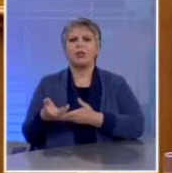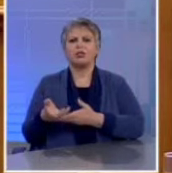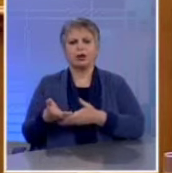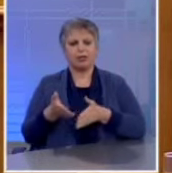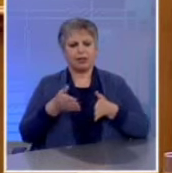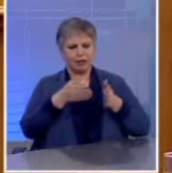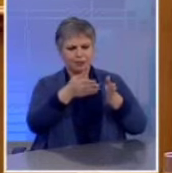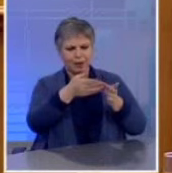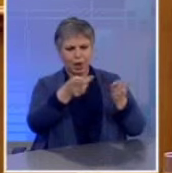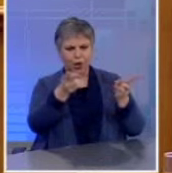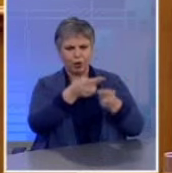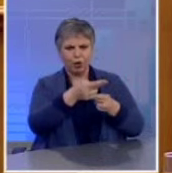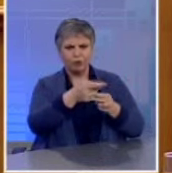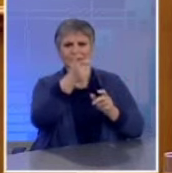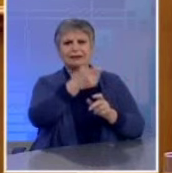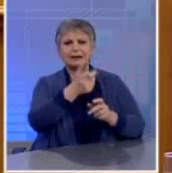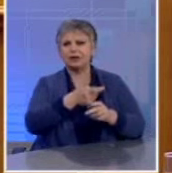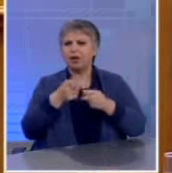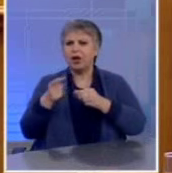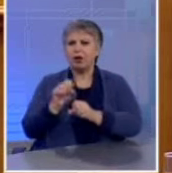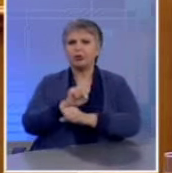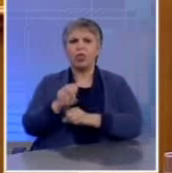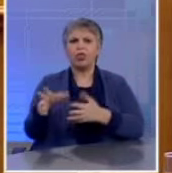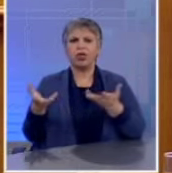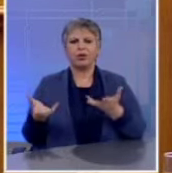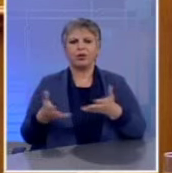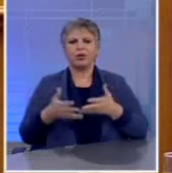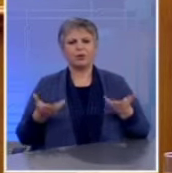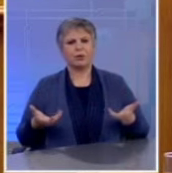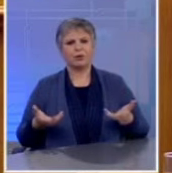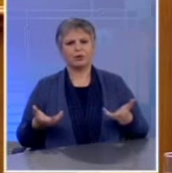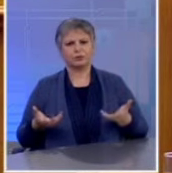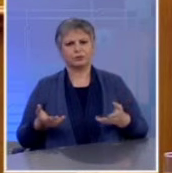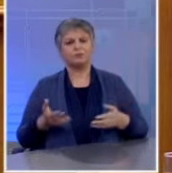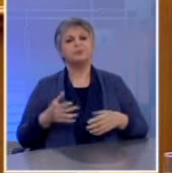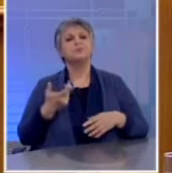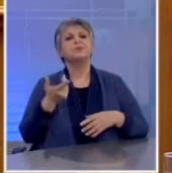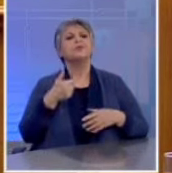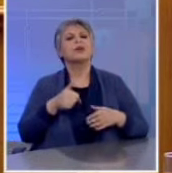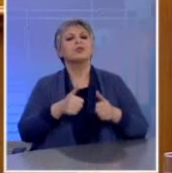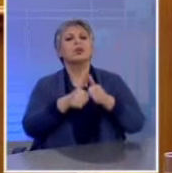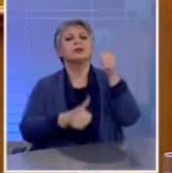Κράτησα όμως για το τέλος τη 13η παρέμβαση.